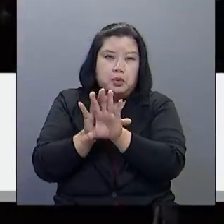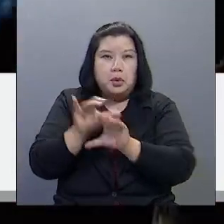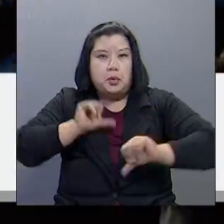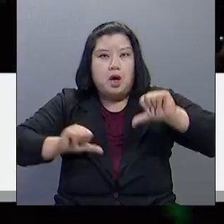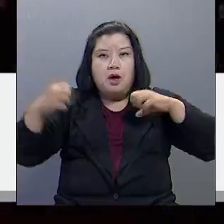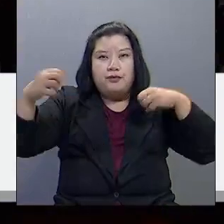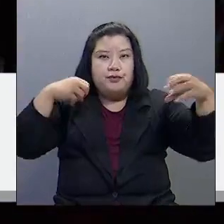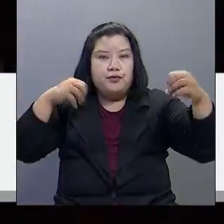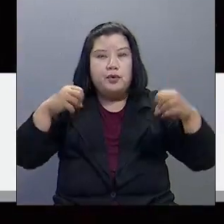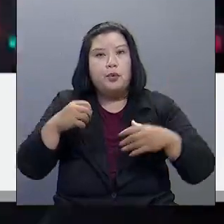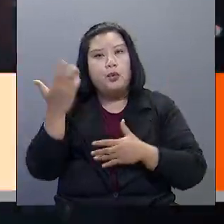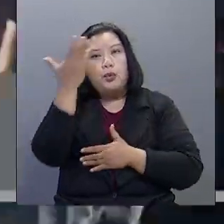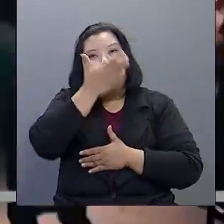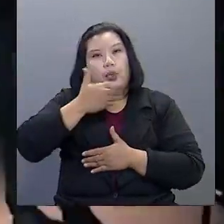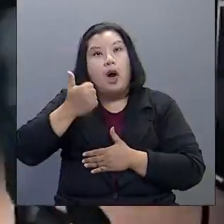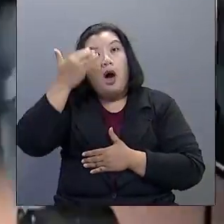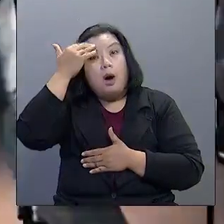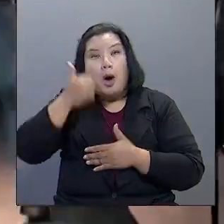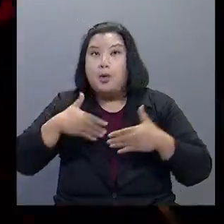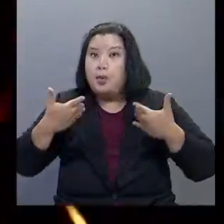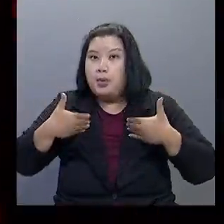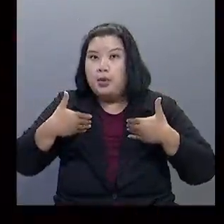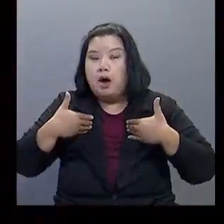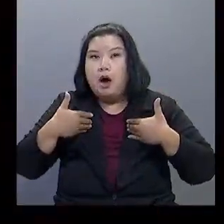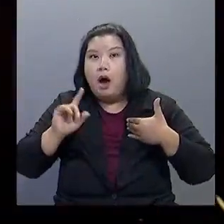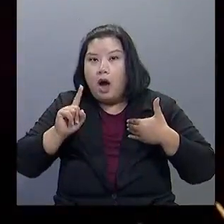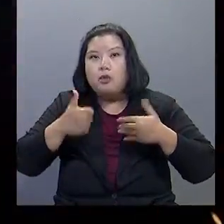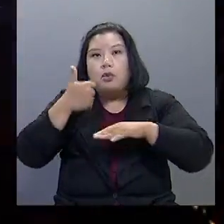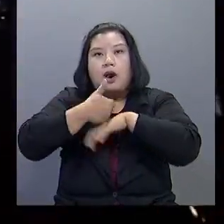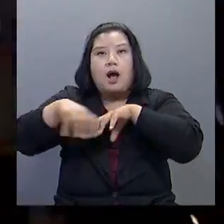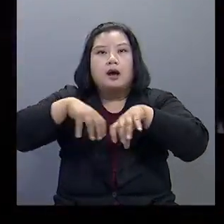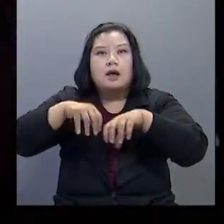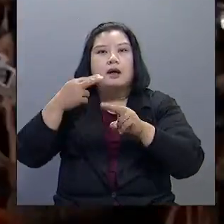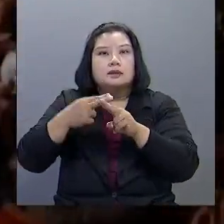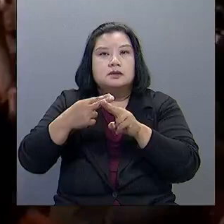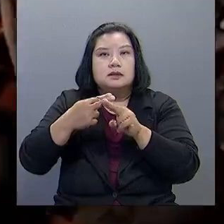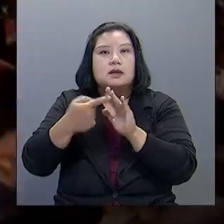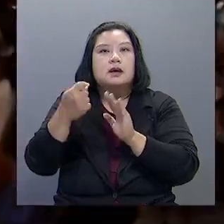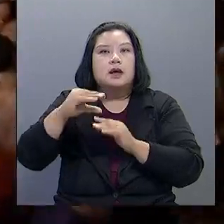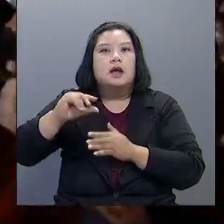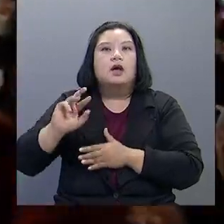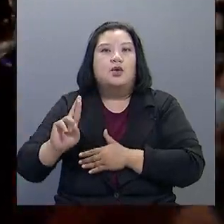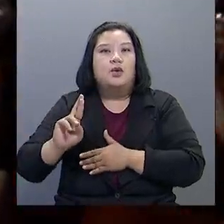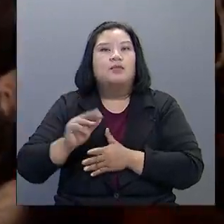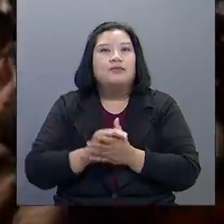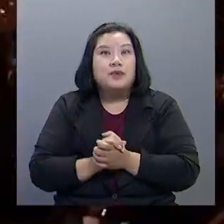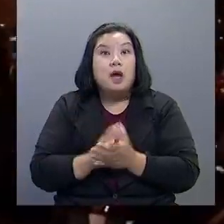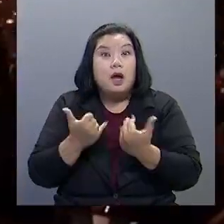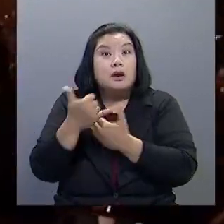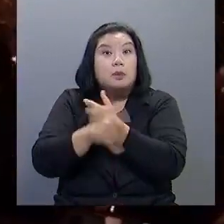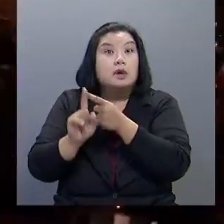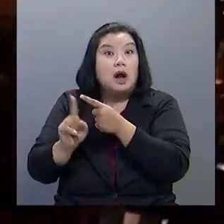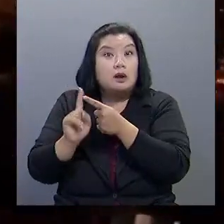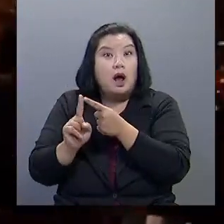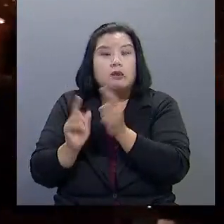แสงสีเสียงอลังการเพราะว่าร่วมงานกับผู้จัดคอนเสิร์ตเจ้าใหญ่ Live Nation Tello ค่ะด้านเสียงตอบรับในต่างประเทศถือว่าดีเหมือนกัน